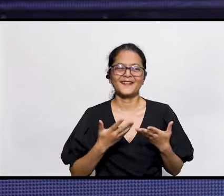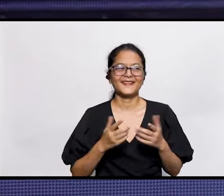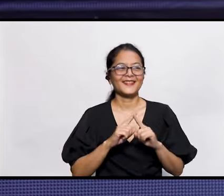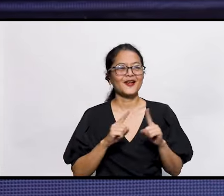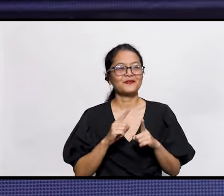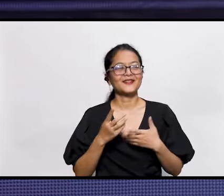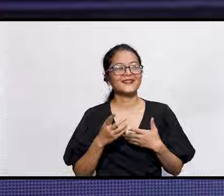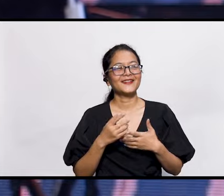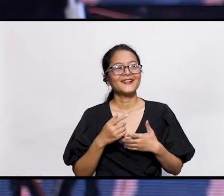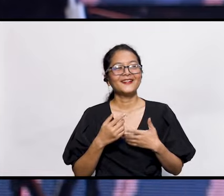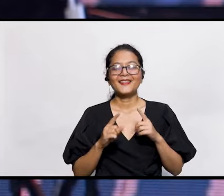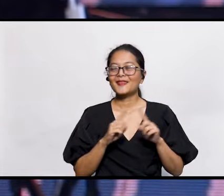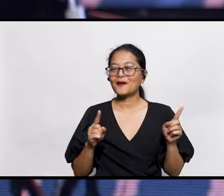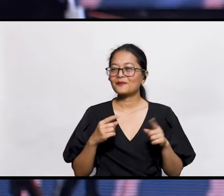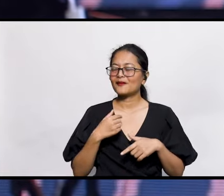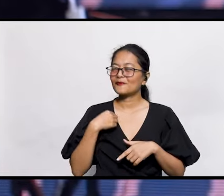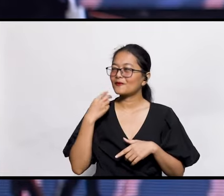depan mata tertutup